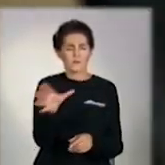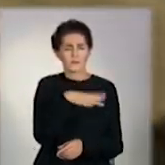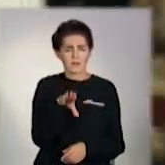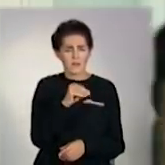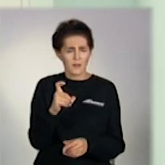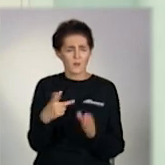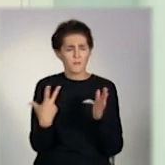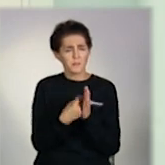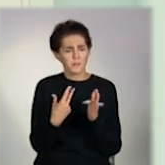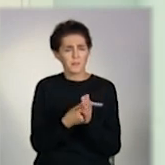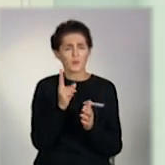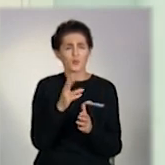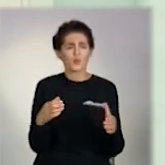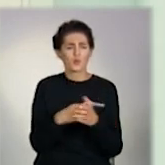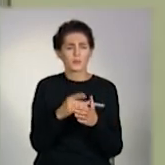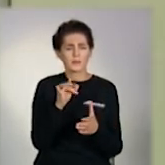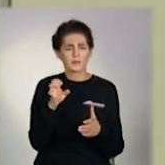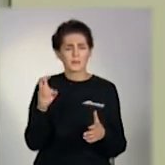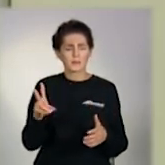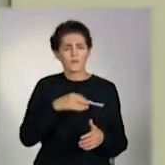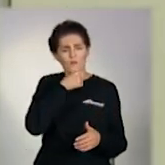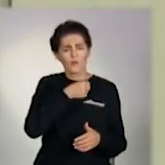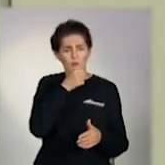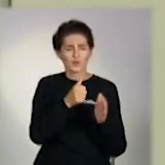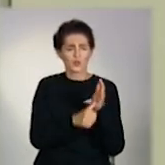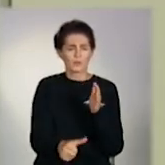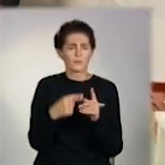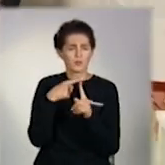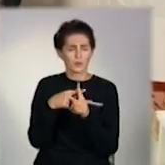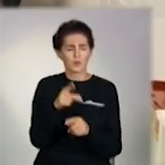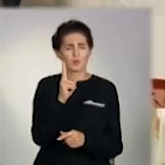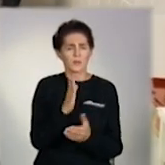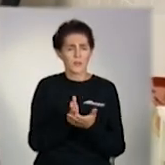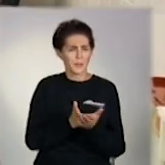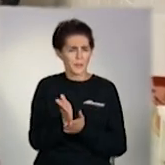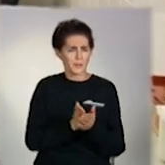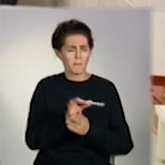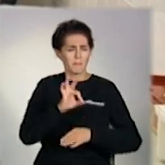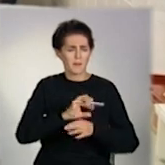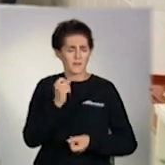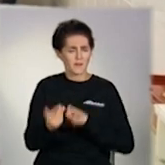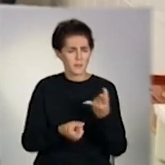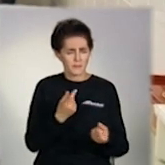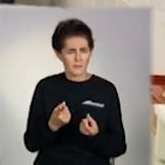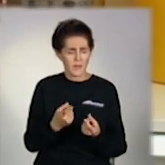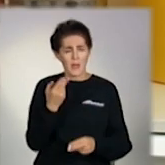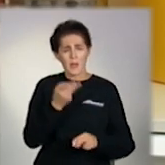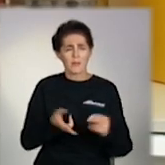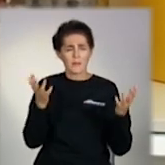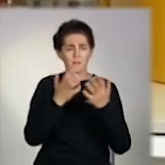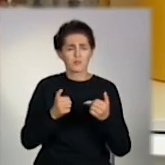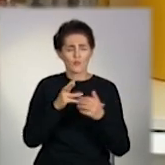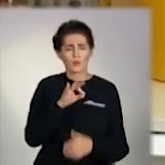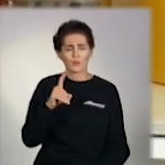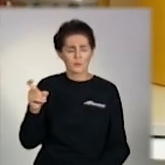вакцинуватися. Особливо групи ризику – це люди віком 60+, та ті, хто має хронічні захворювання. За підрахунками